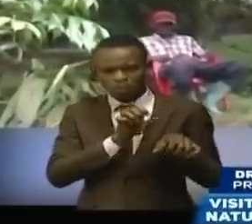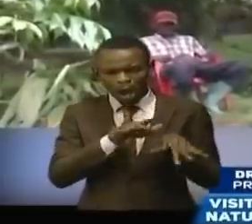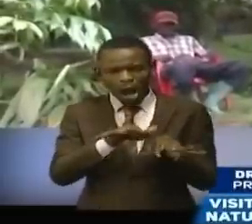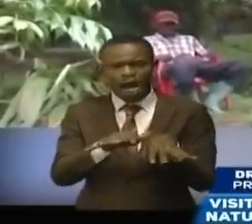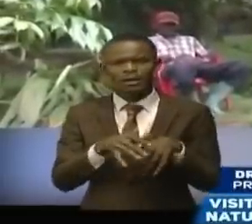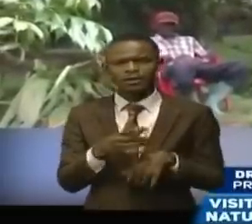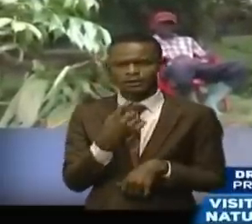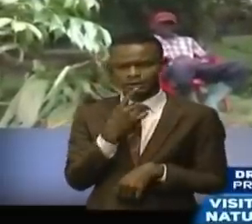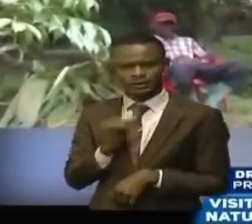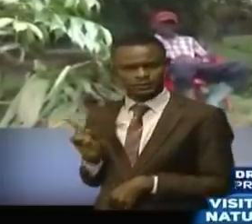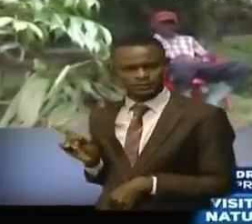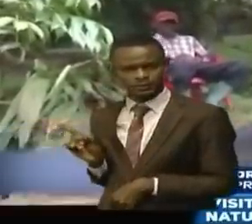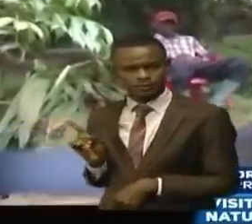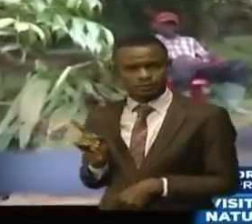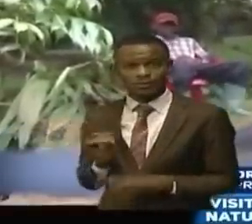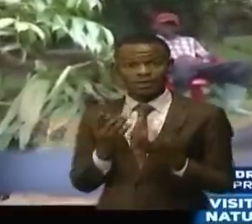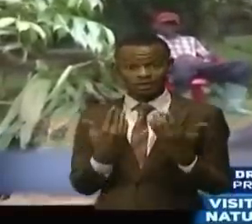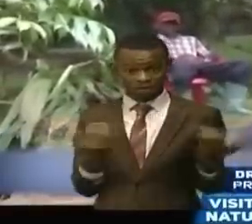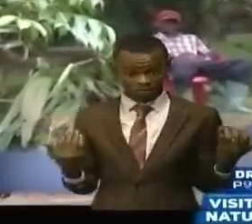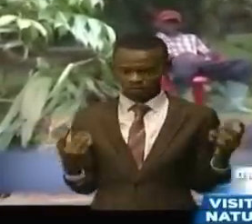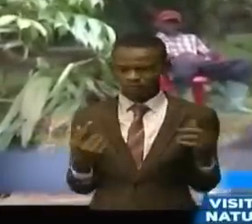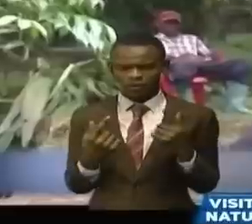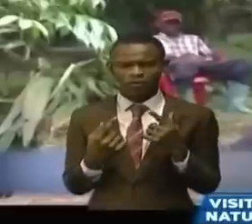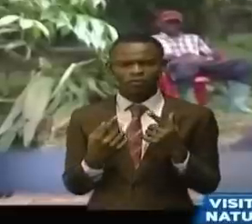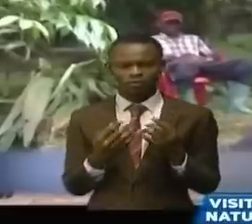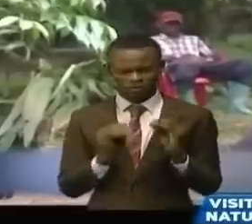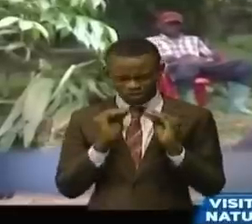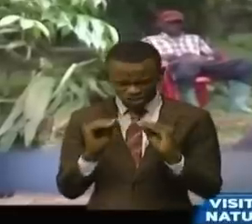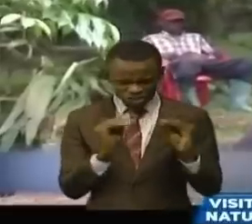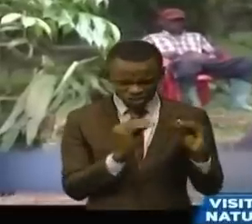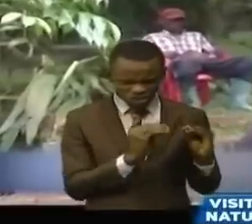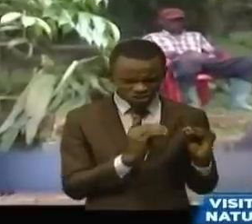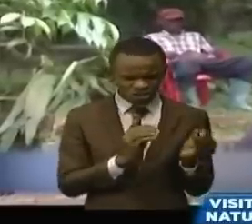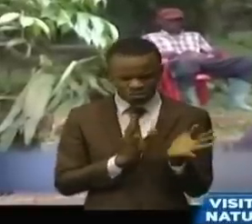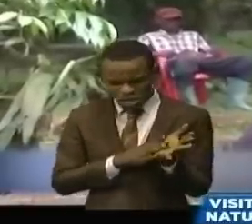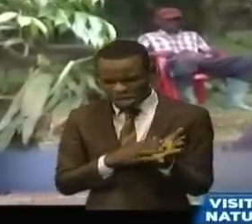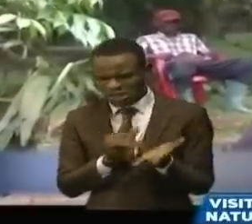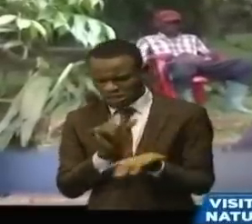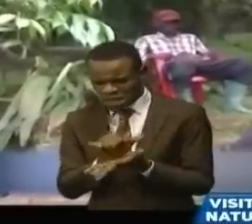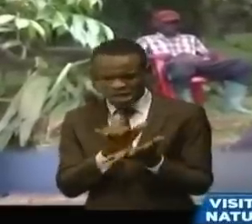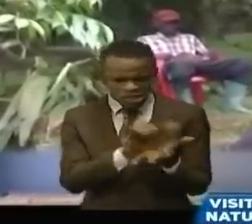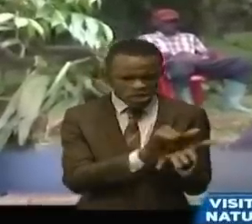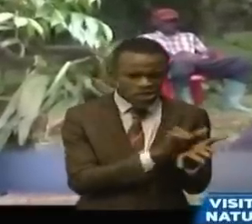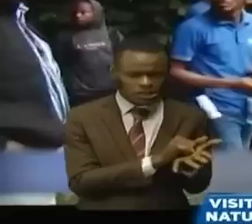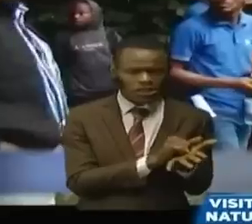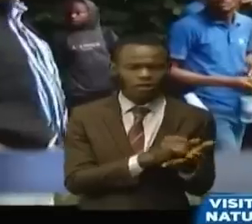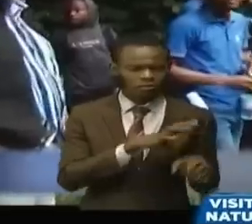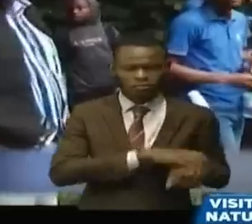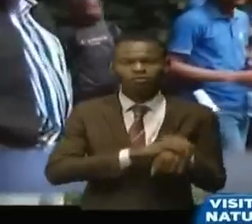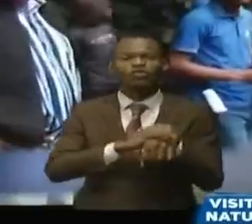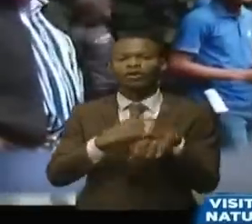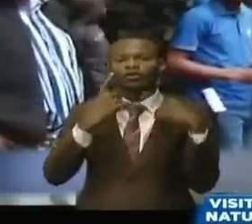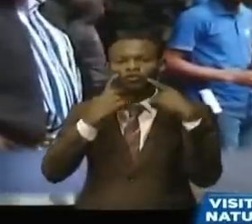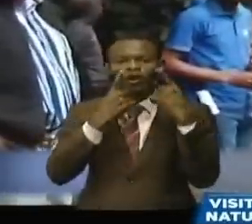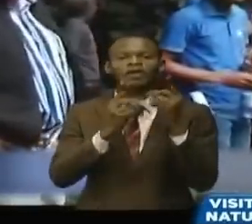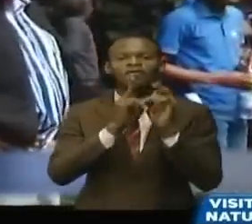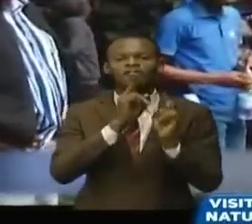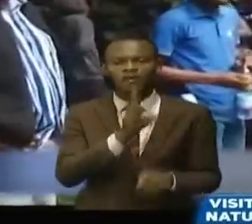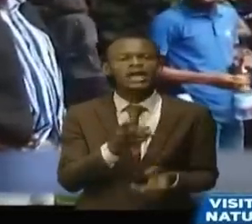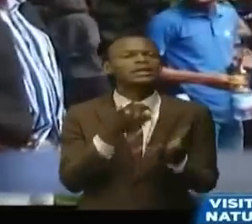sol, en bac. Mais au-delà de tout ça, c'est découvrir les différents écosystèmes et la manière dont